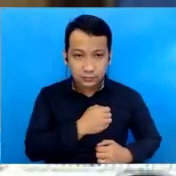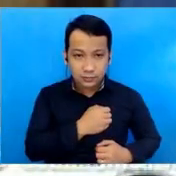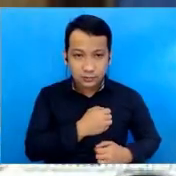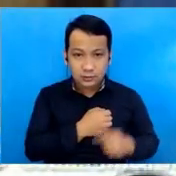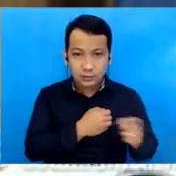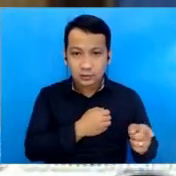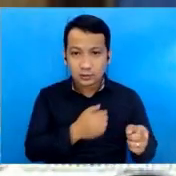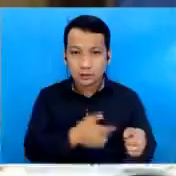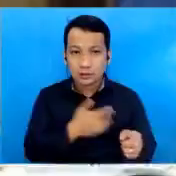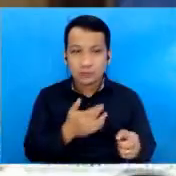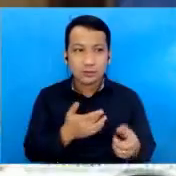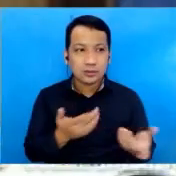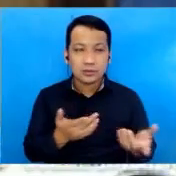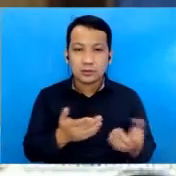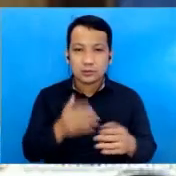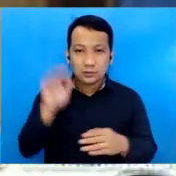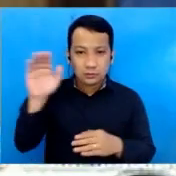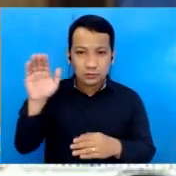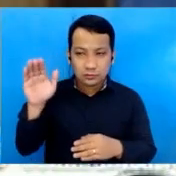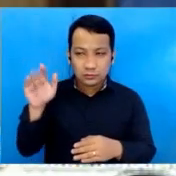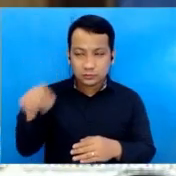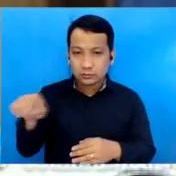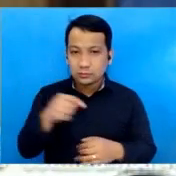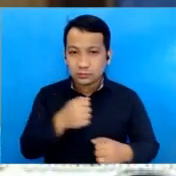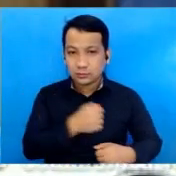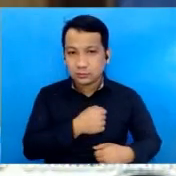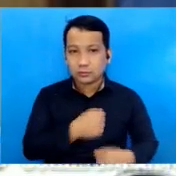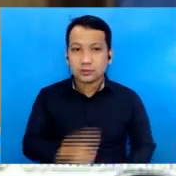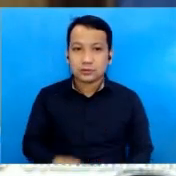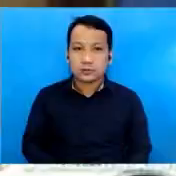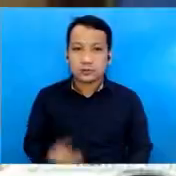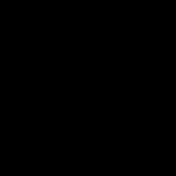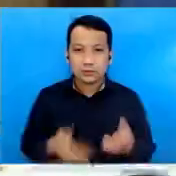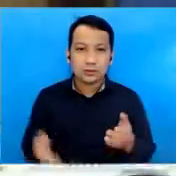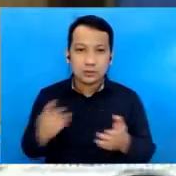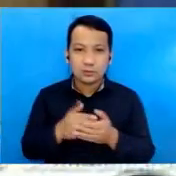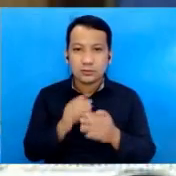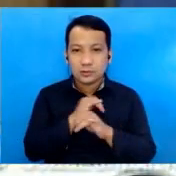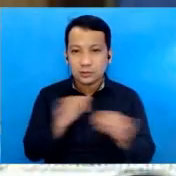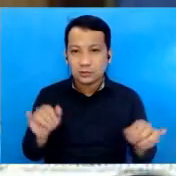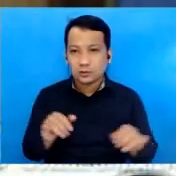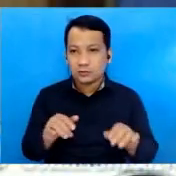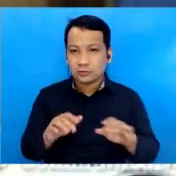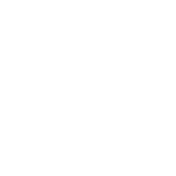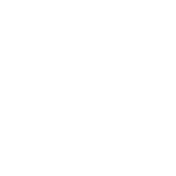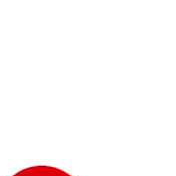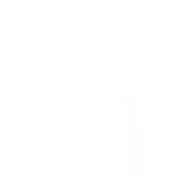like calling upon you, again, the same order, stay out.